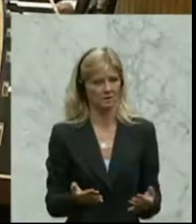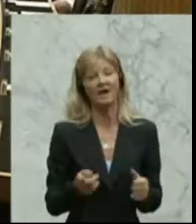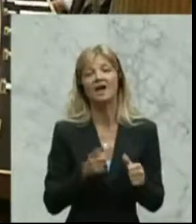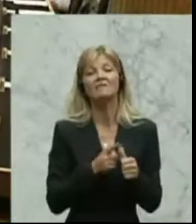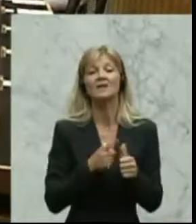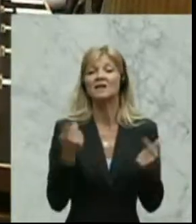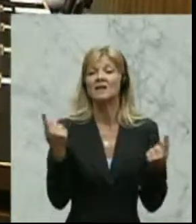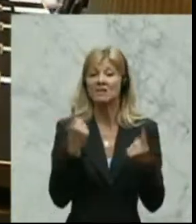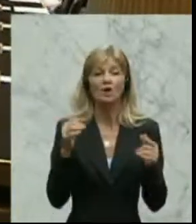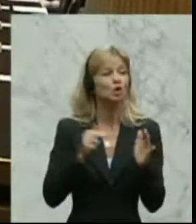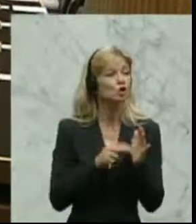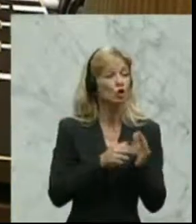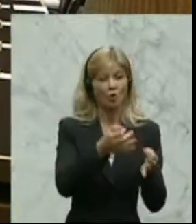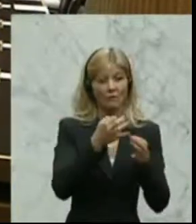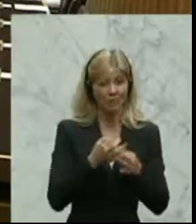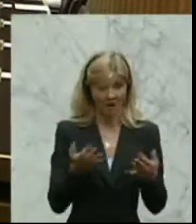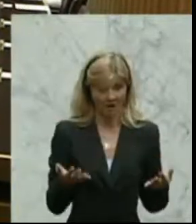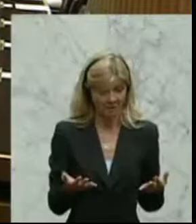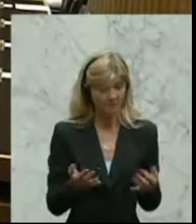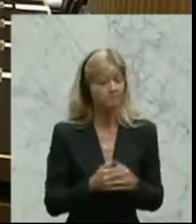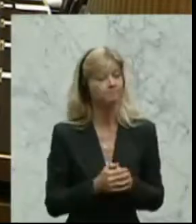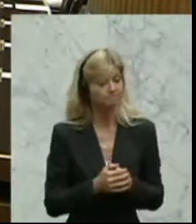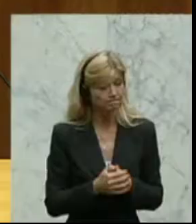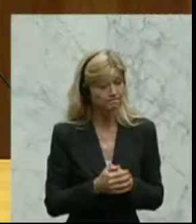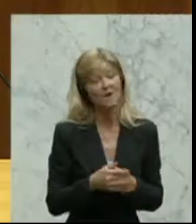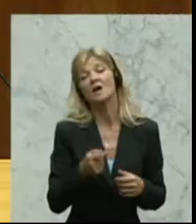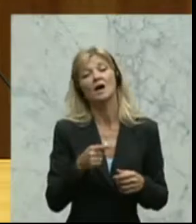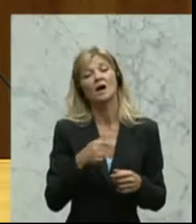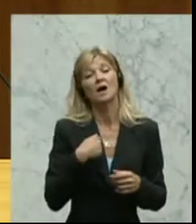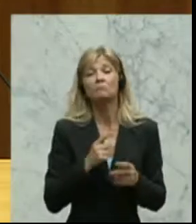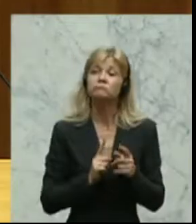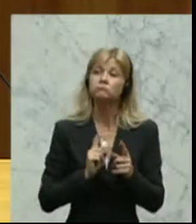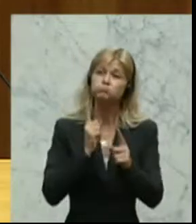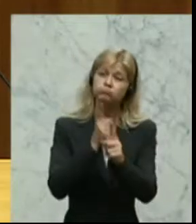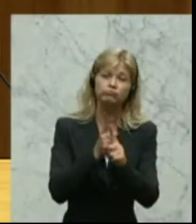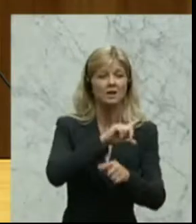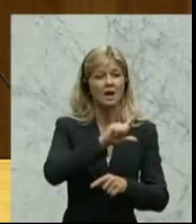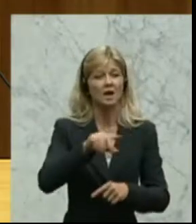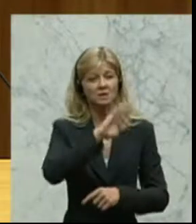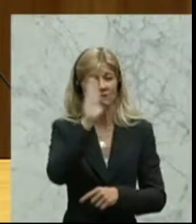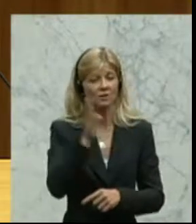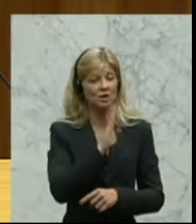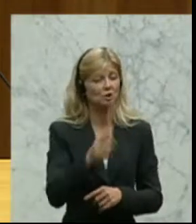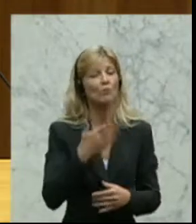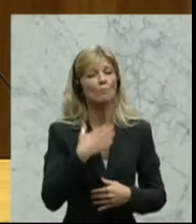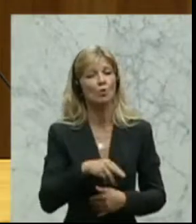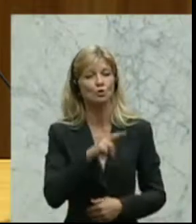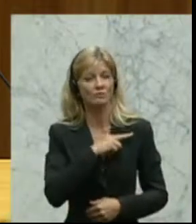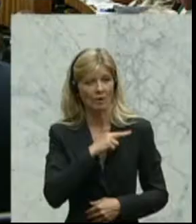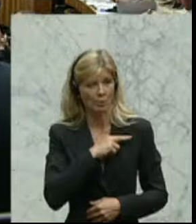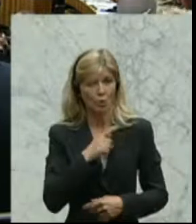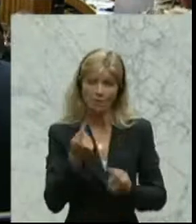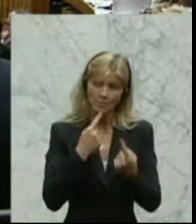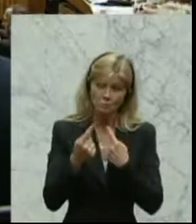zur Landwirtschaft kommt und über Vermögensteuern reden will, dann kann ich nur sagen, danke, wir haben schon gespendet.